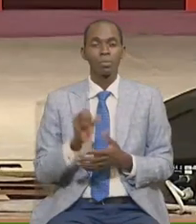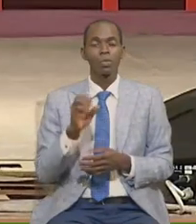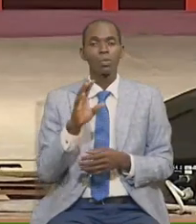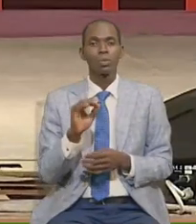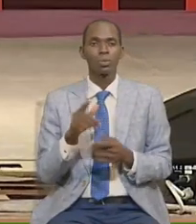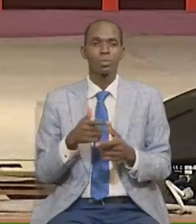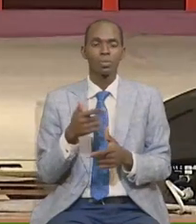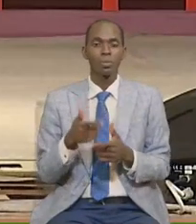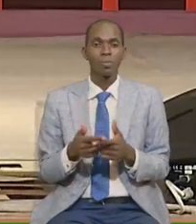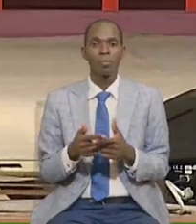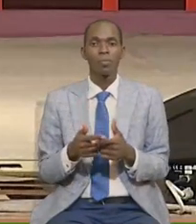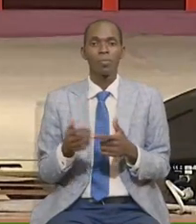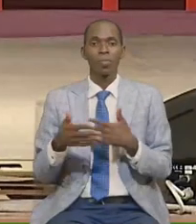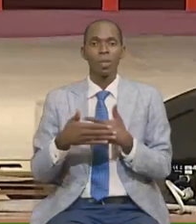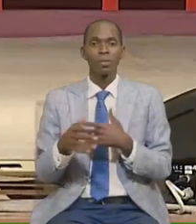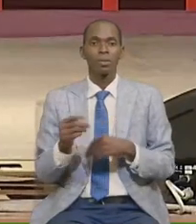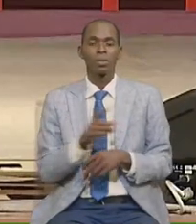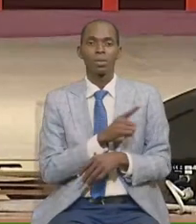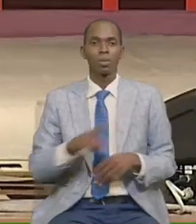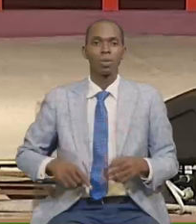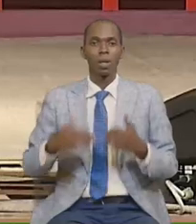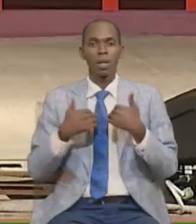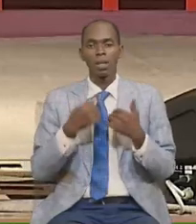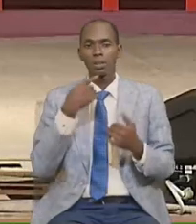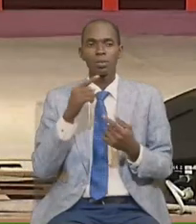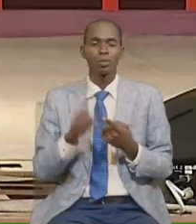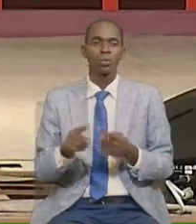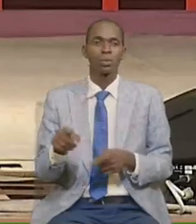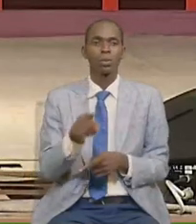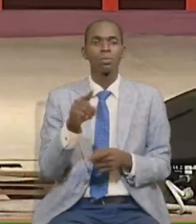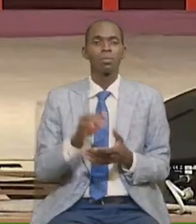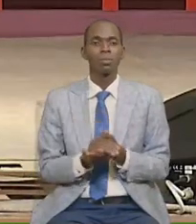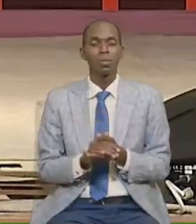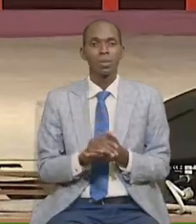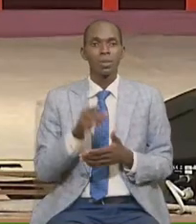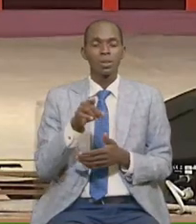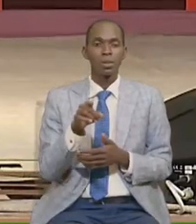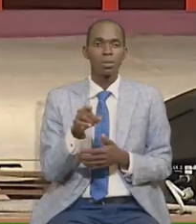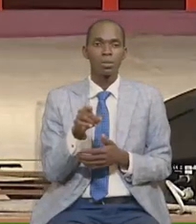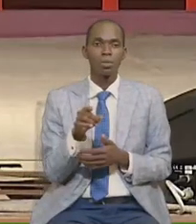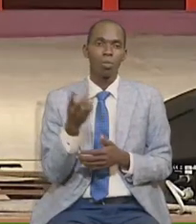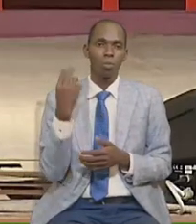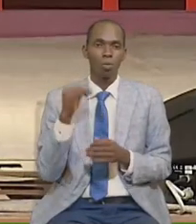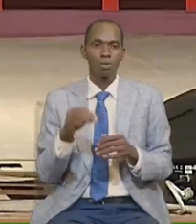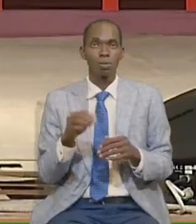Le Seigneur, après leur avoir parlé, fut enlevé au